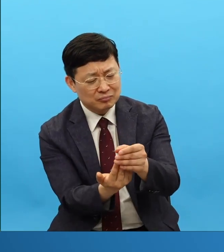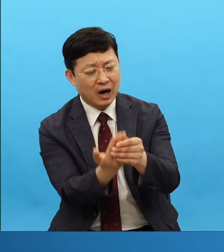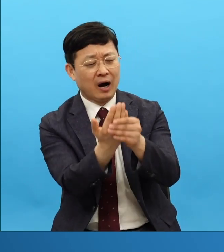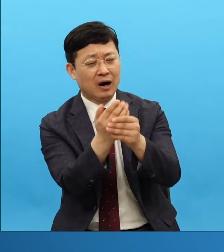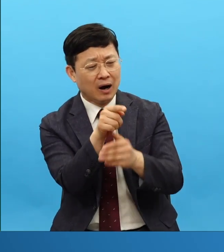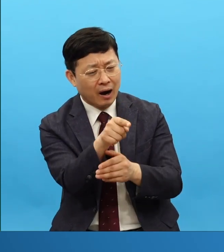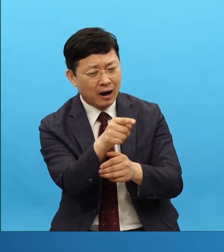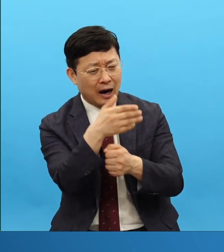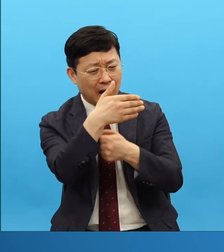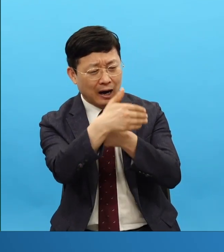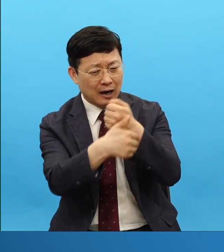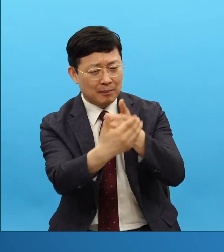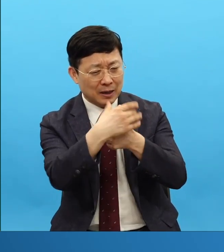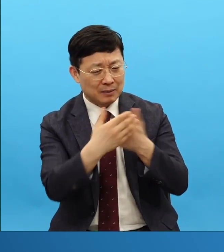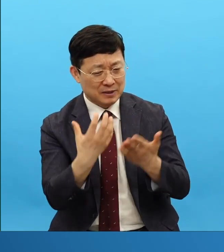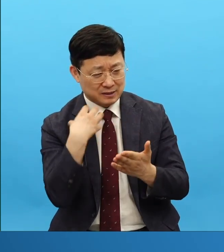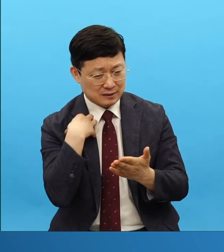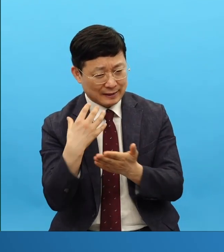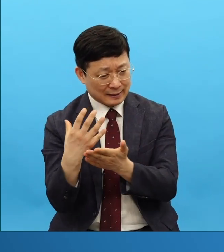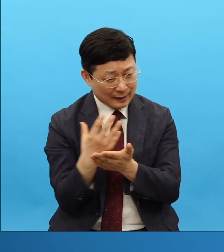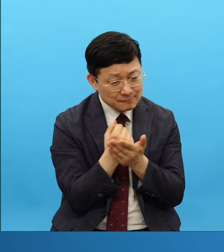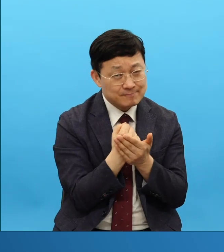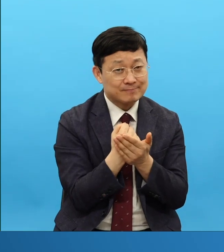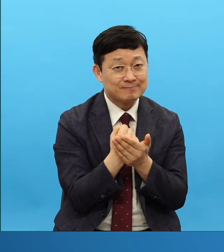미션을 가지고 가야